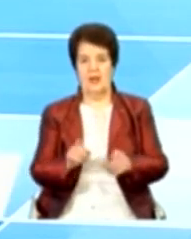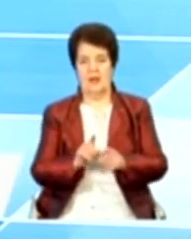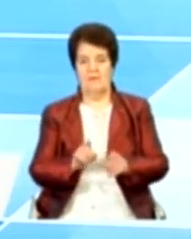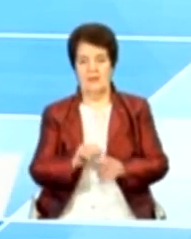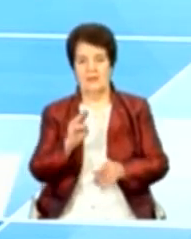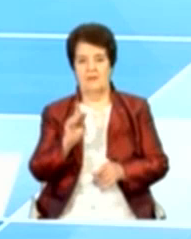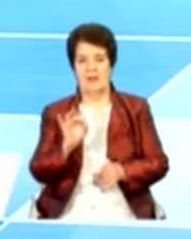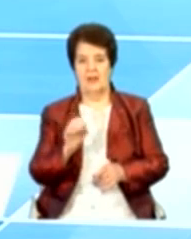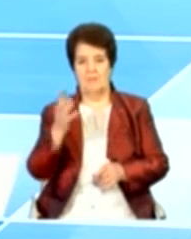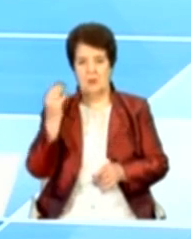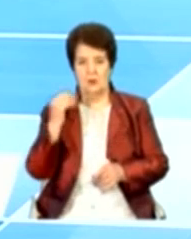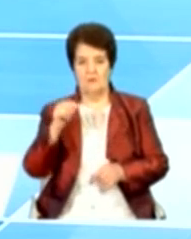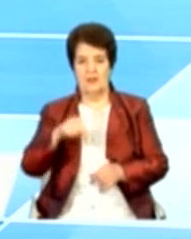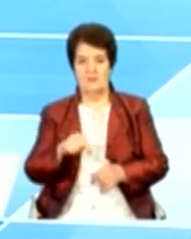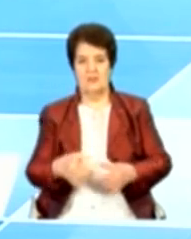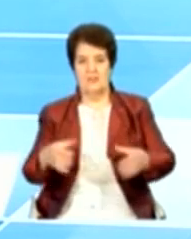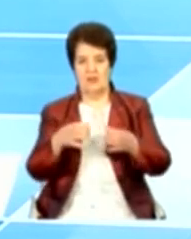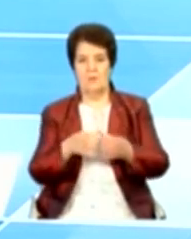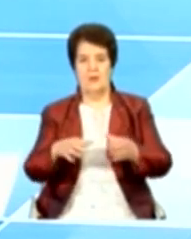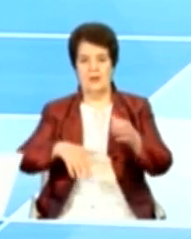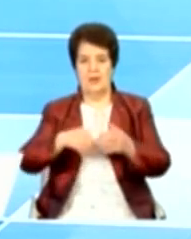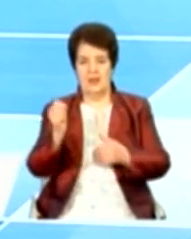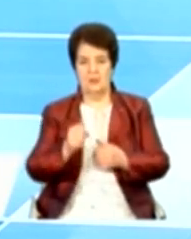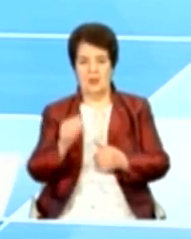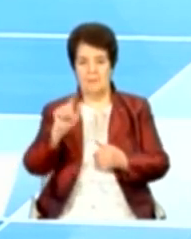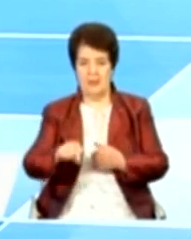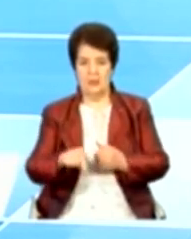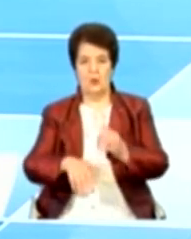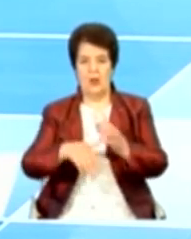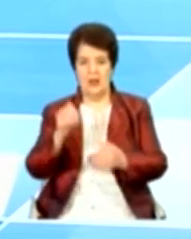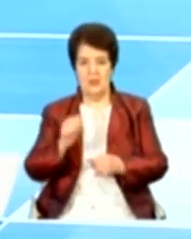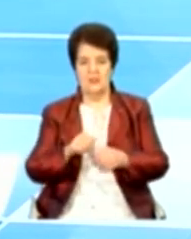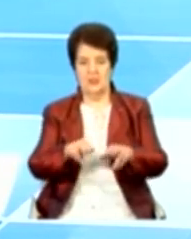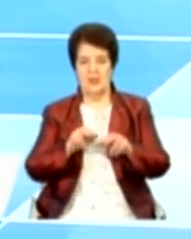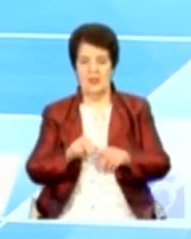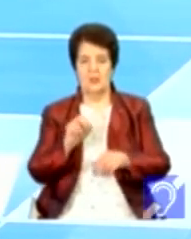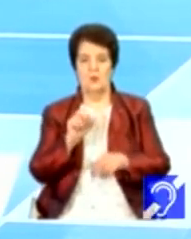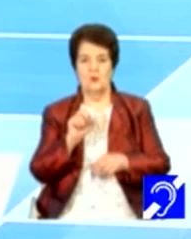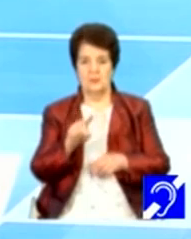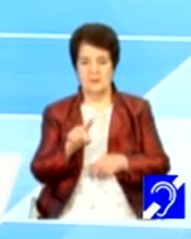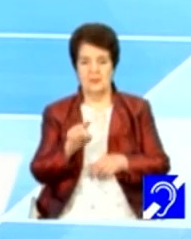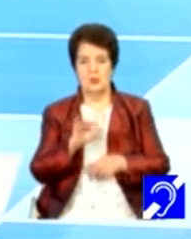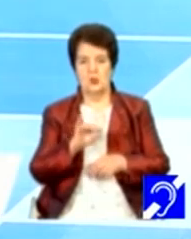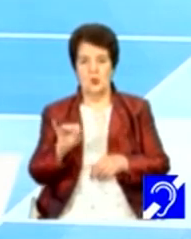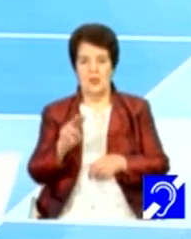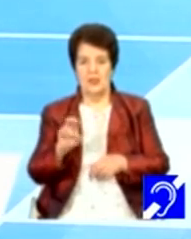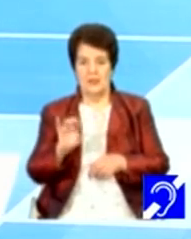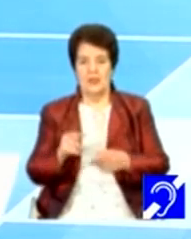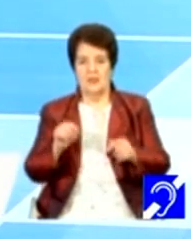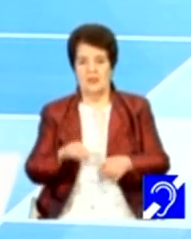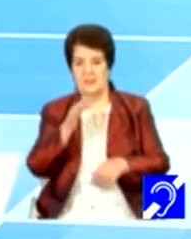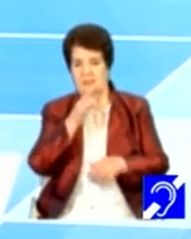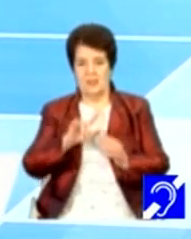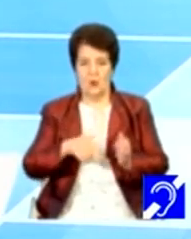TVR Moldova în această campanie electorală pentru alegerile parlamentare din 11 iulie. La această oră,